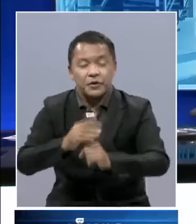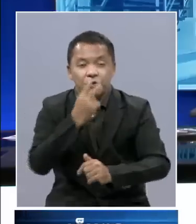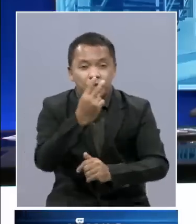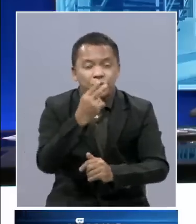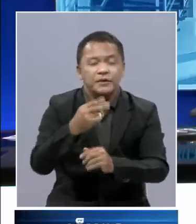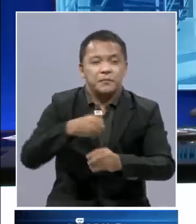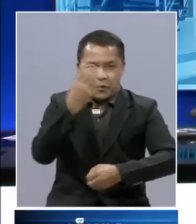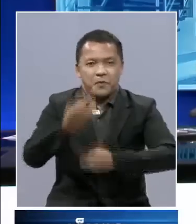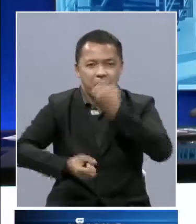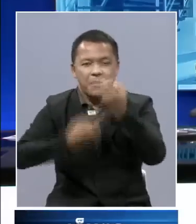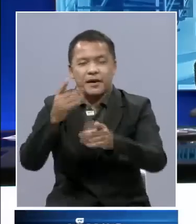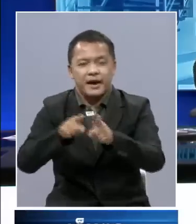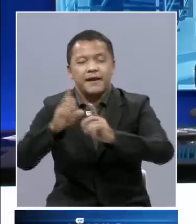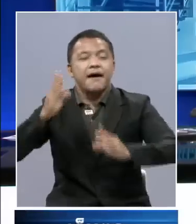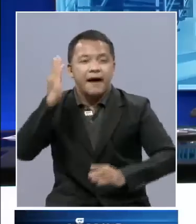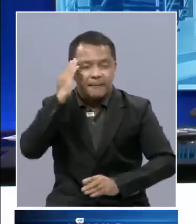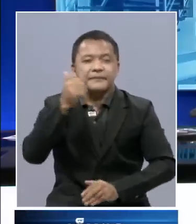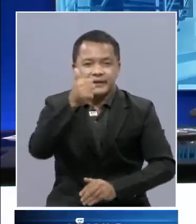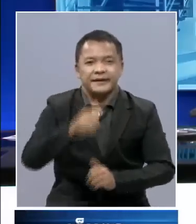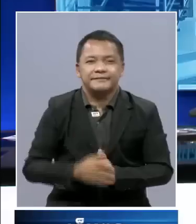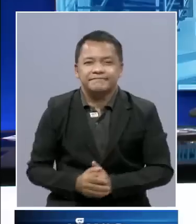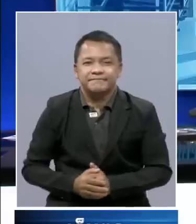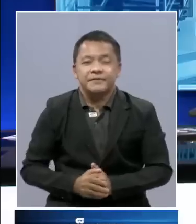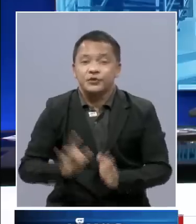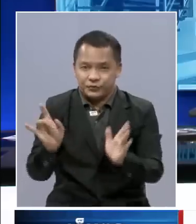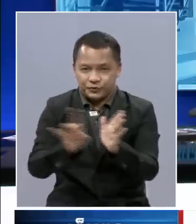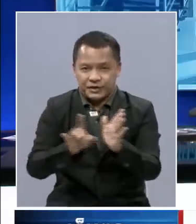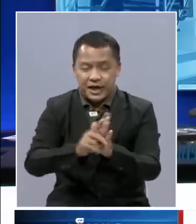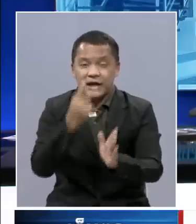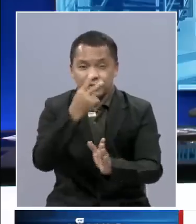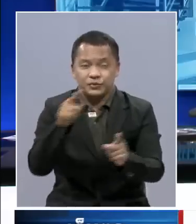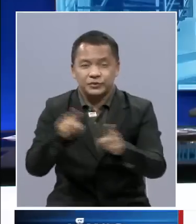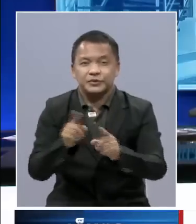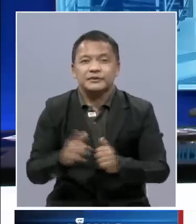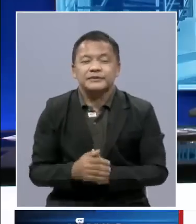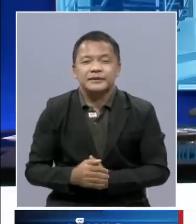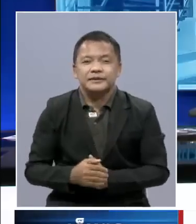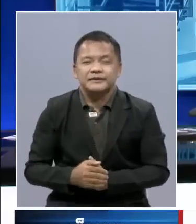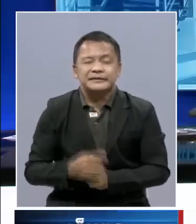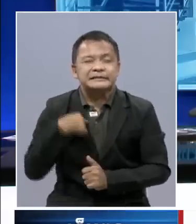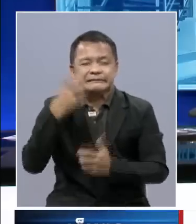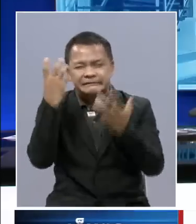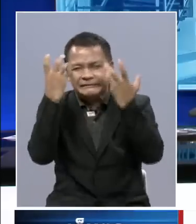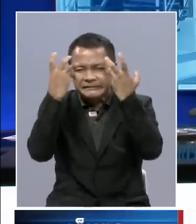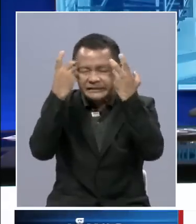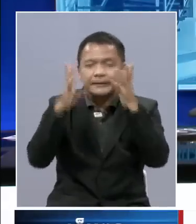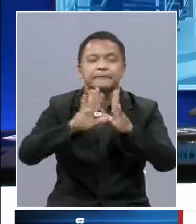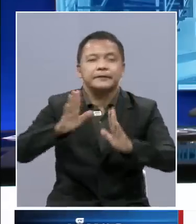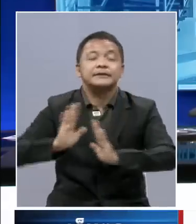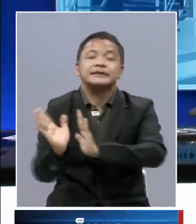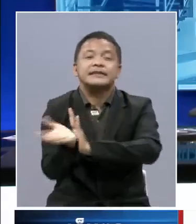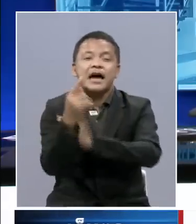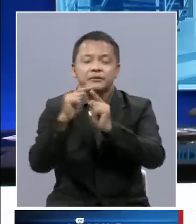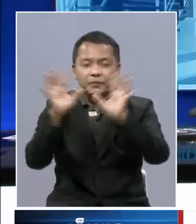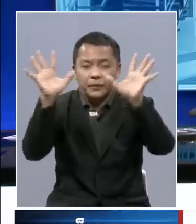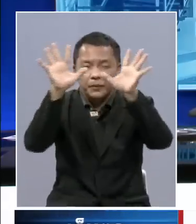ส่งเสียงออกมาเพื่อให้เขารับฟังเสียงเราได้ด้วยนะครับ พาไปท้ายรายการครับไปดูบรรยากาศคลายความเครียดกันหน่อยนะครับบรรยากาศตอนเช้าหมอกปก